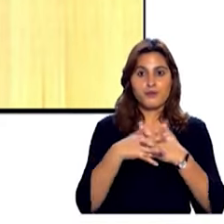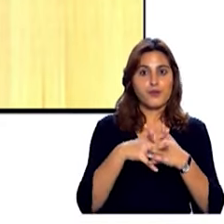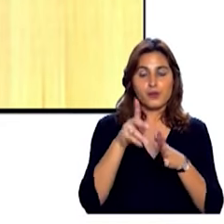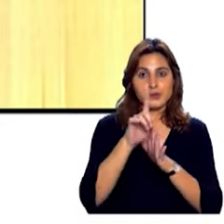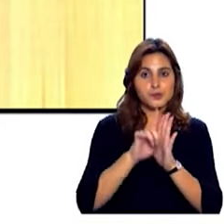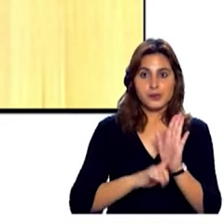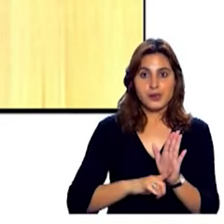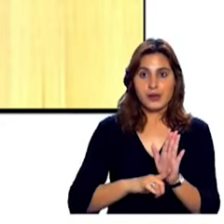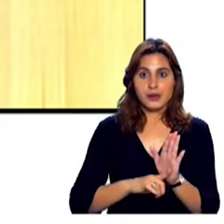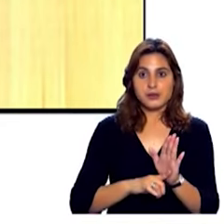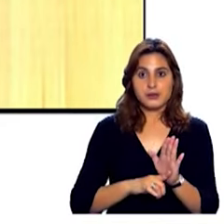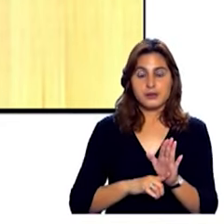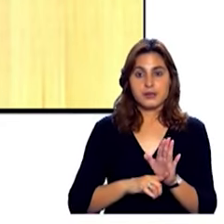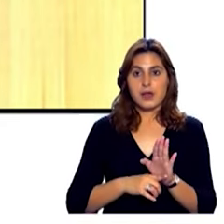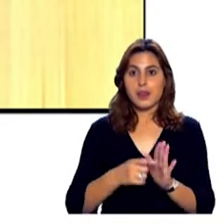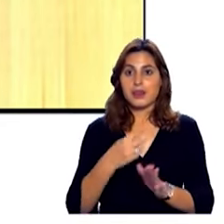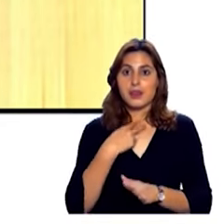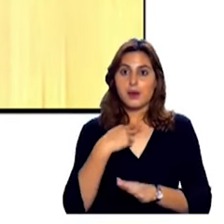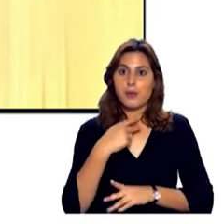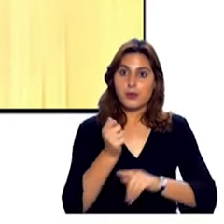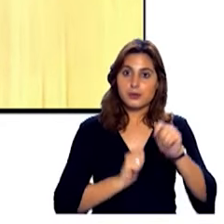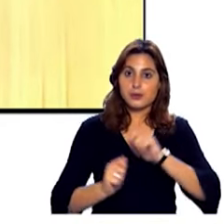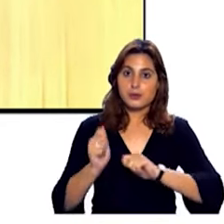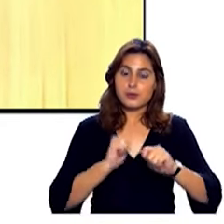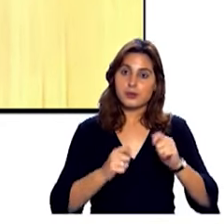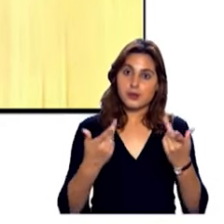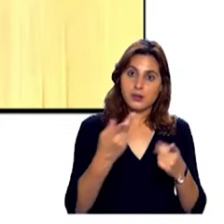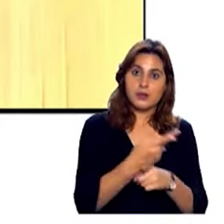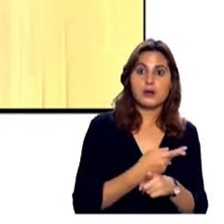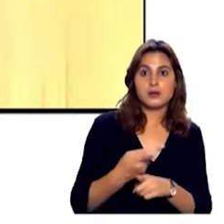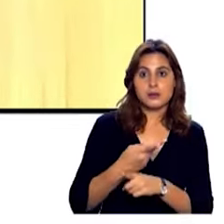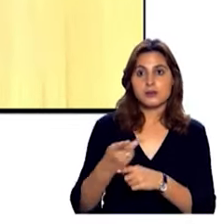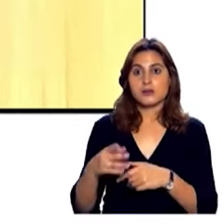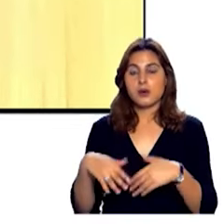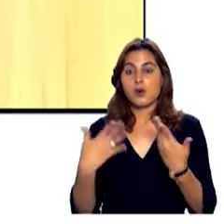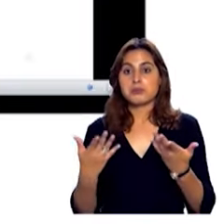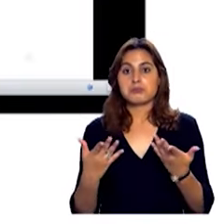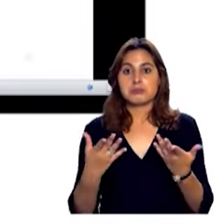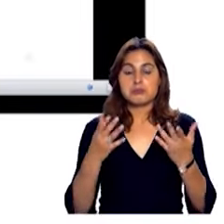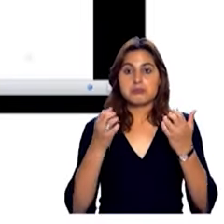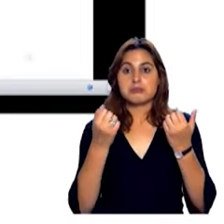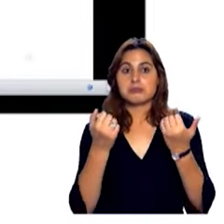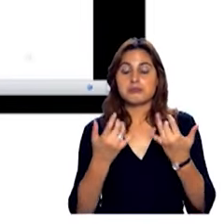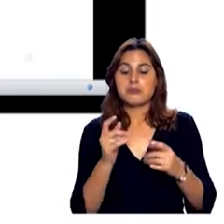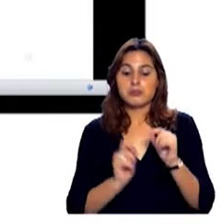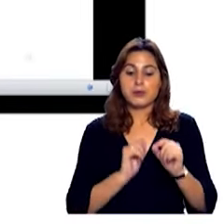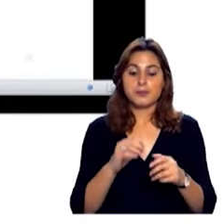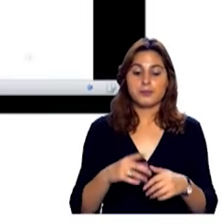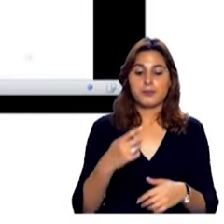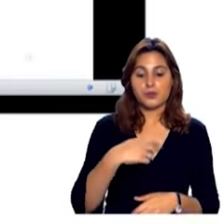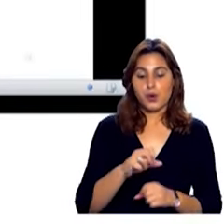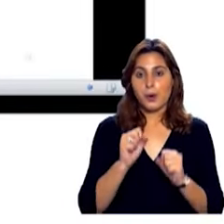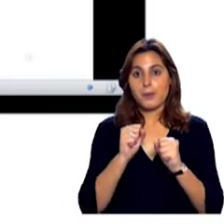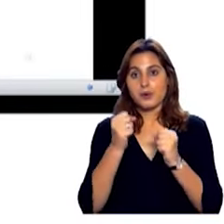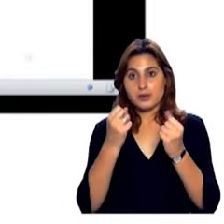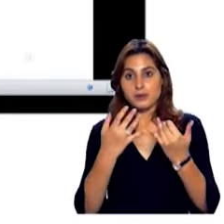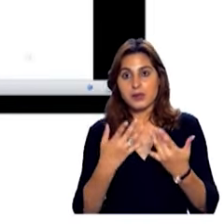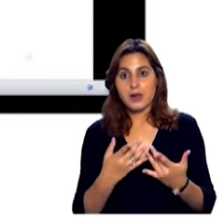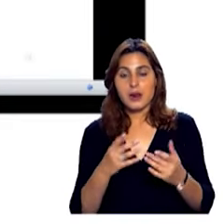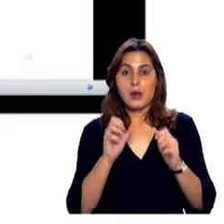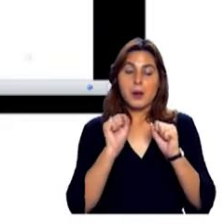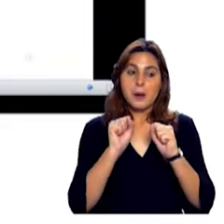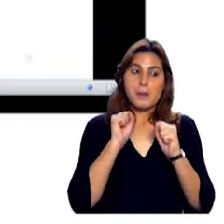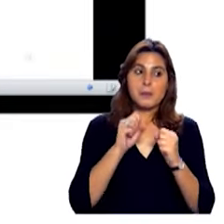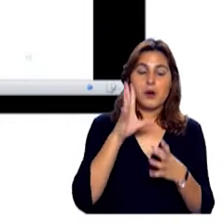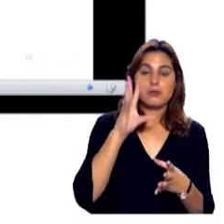in cassazione quindi cosa possiamo dire possiamo sintetizzatore Il controllo